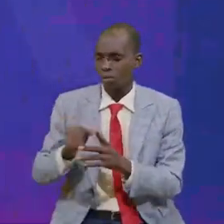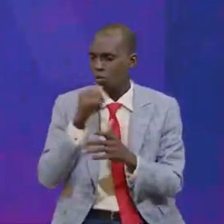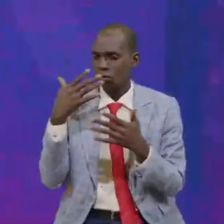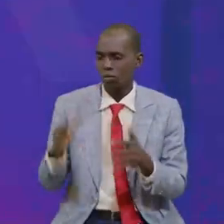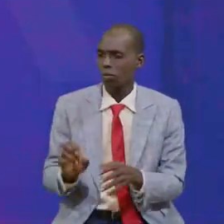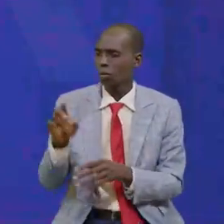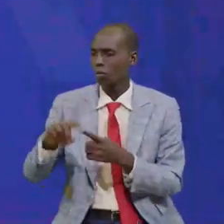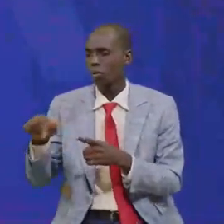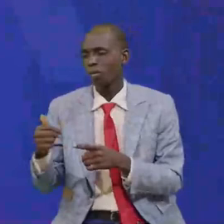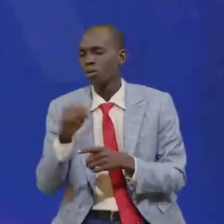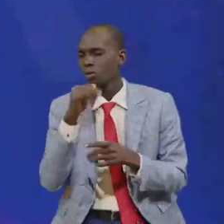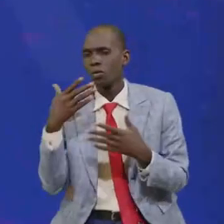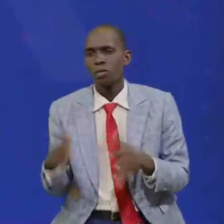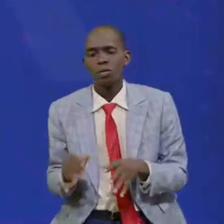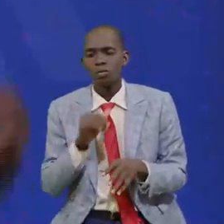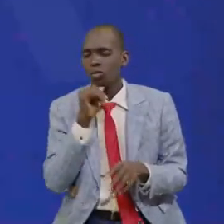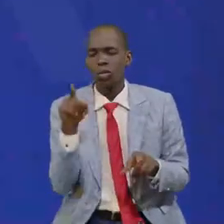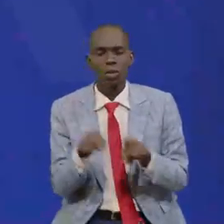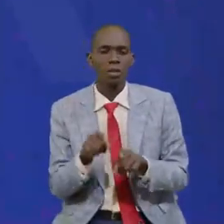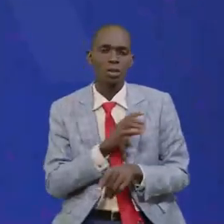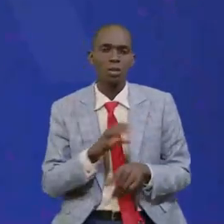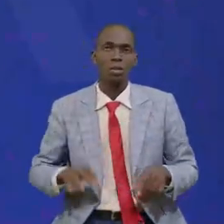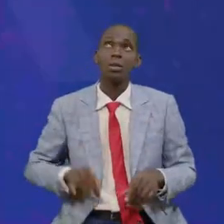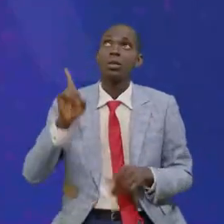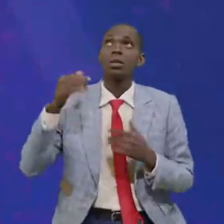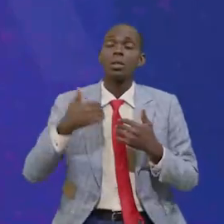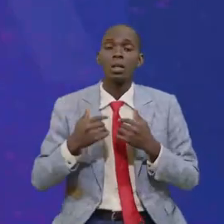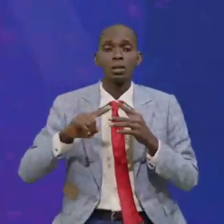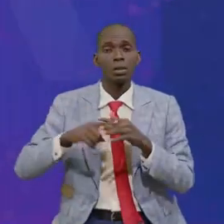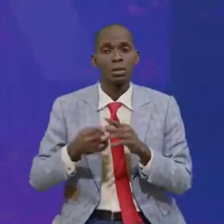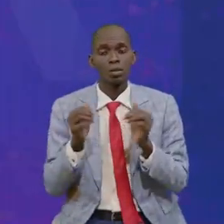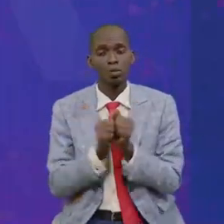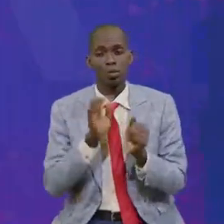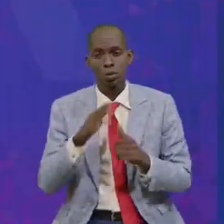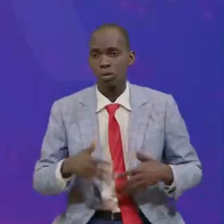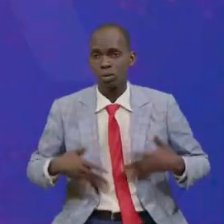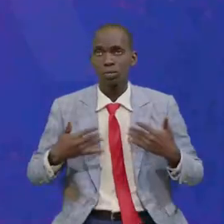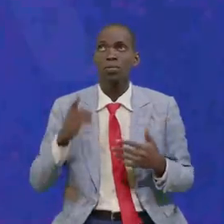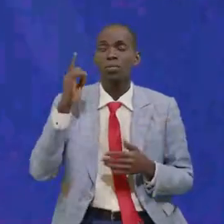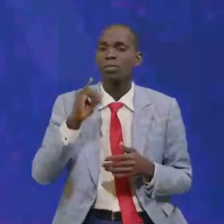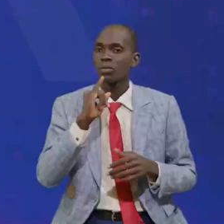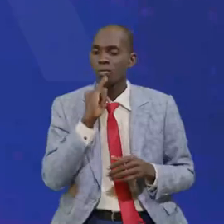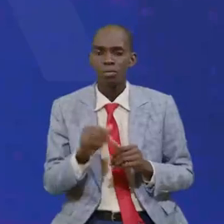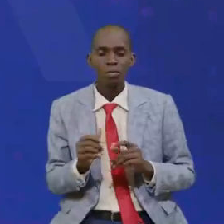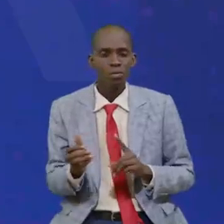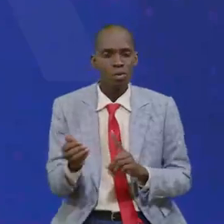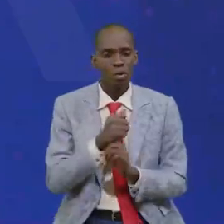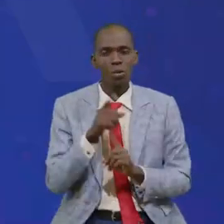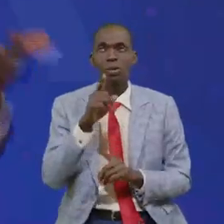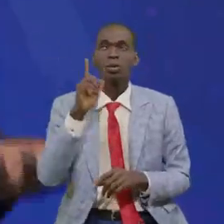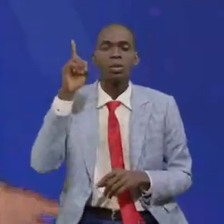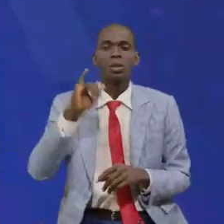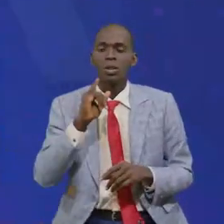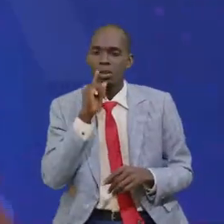Christ. Il a commencé avec ta vie. Il te tient. Il est en train de te